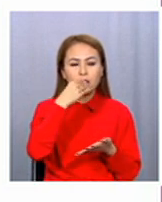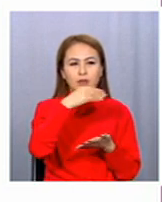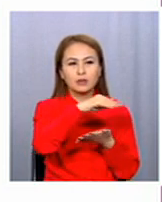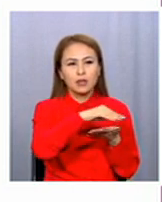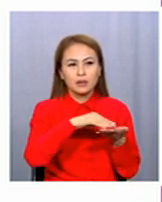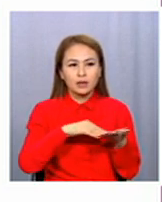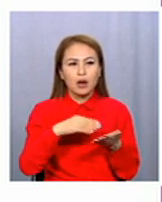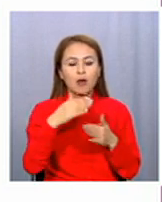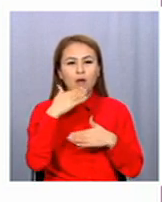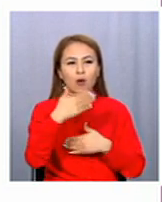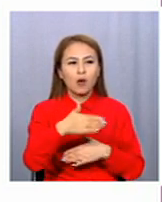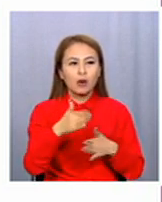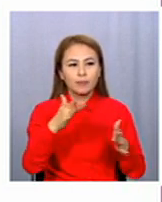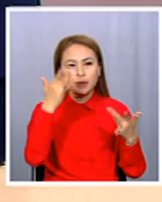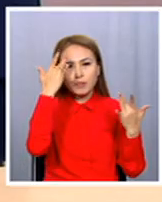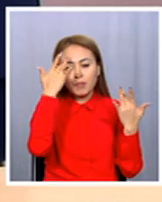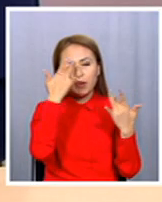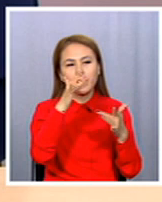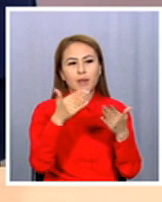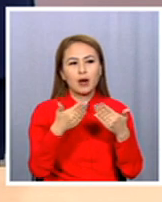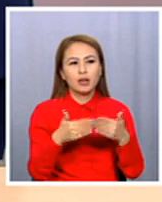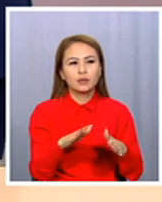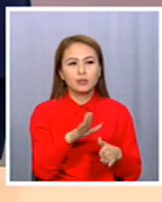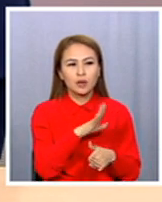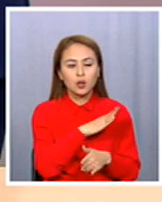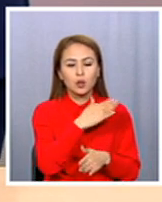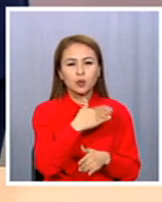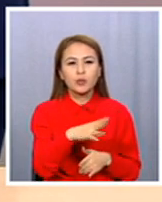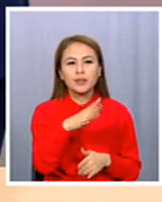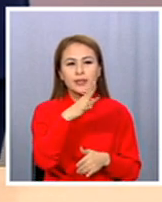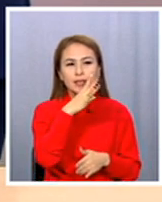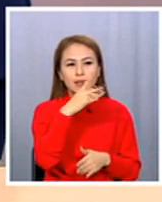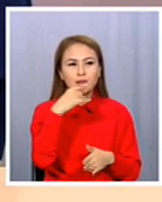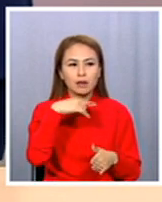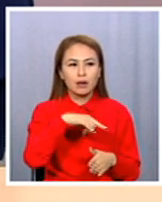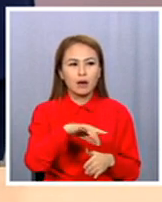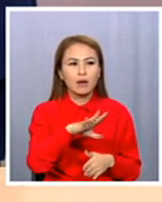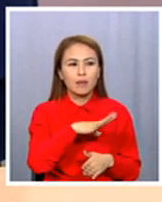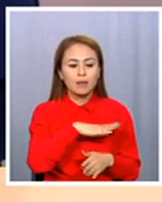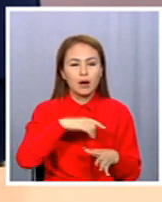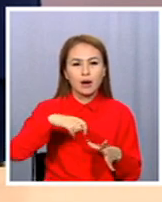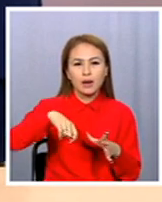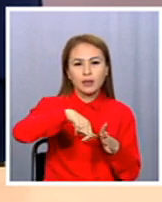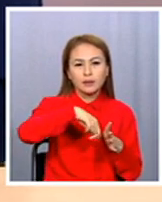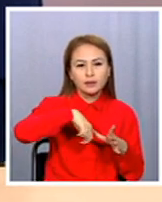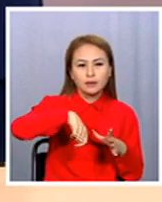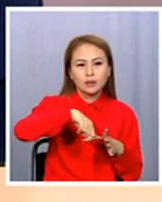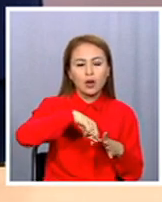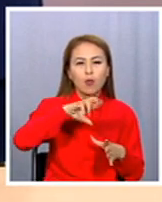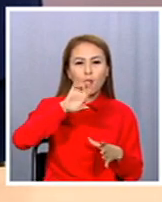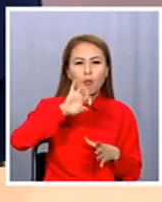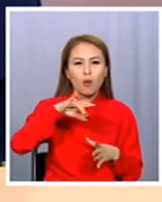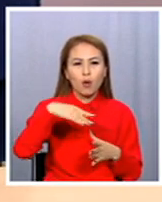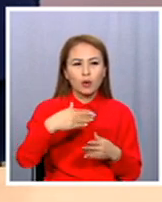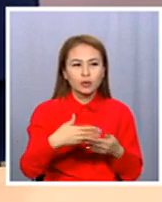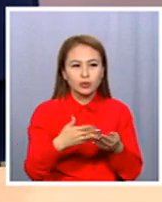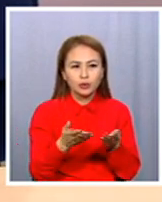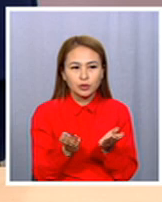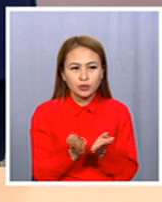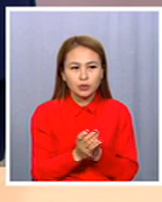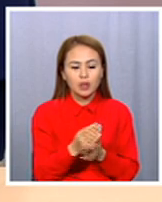қорапты байқамай ашып қалды. Сол сәтте қораптан біздің сықпа құтыдағы боршымыз,